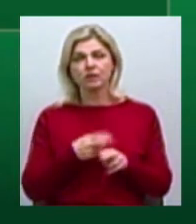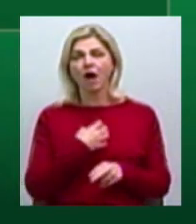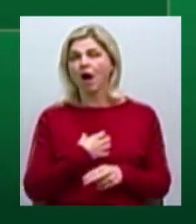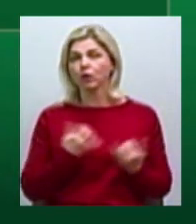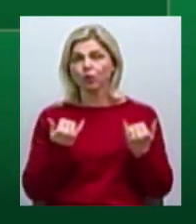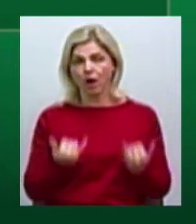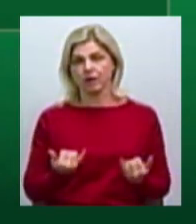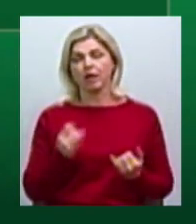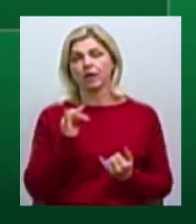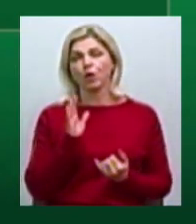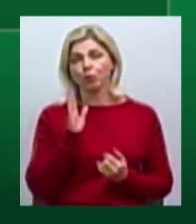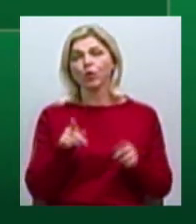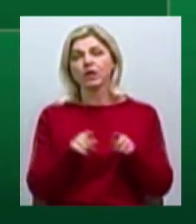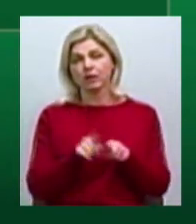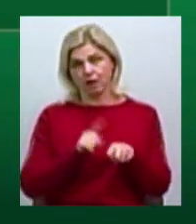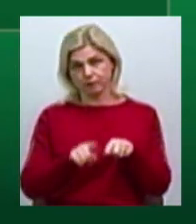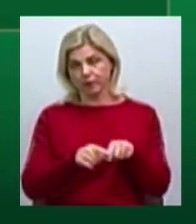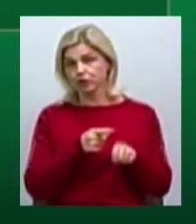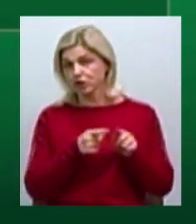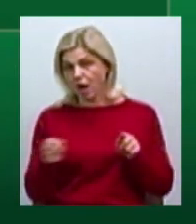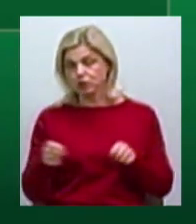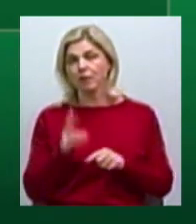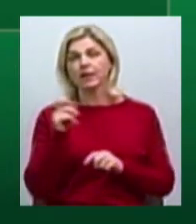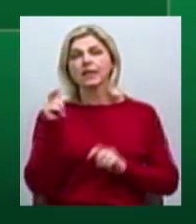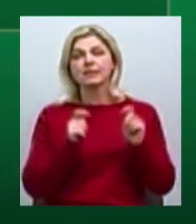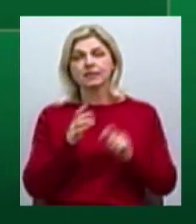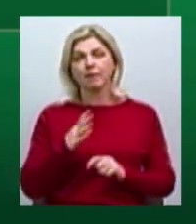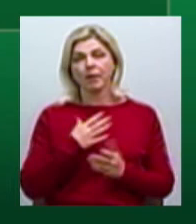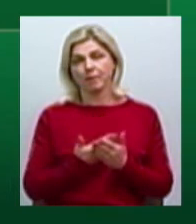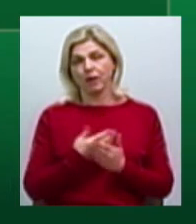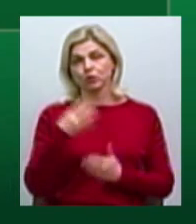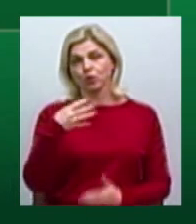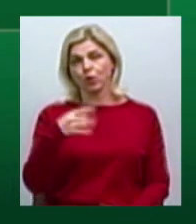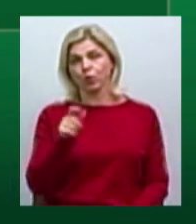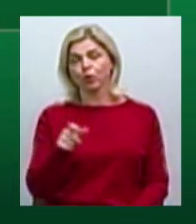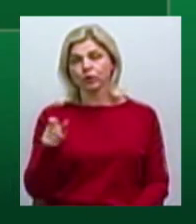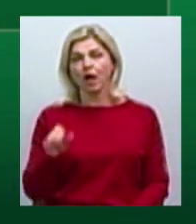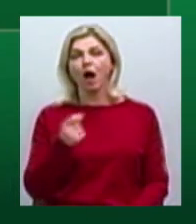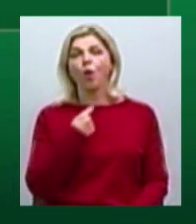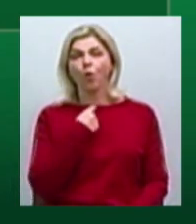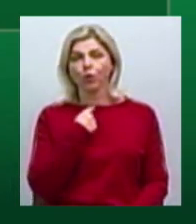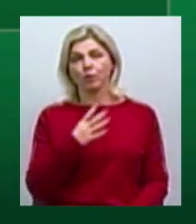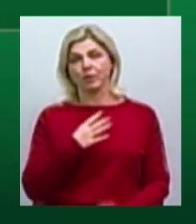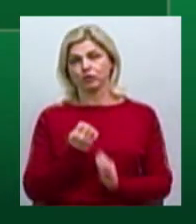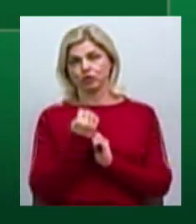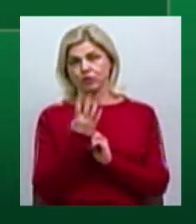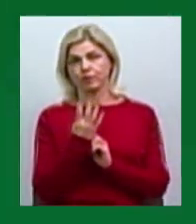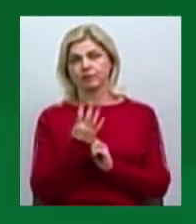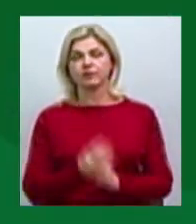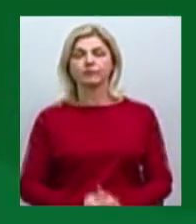сьогодні і буде таким і найближчим часом. На сесії було близько 40 людей, а голосів було 14.